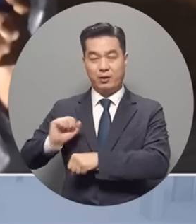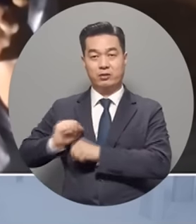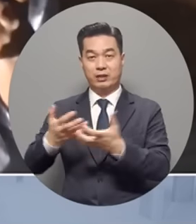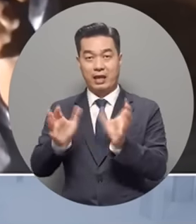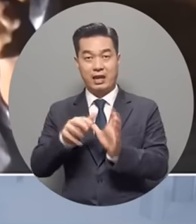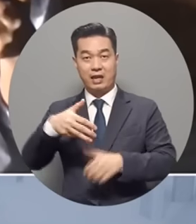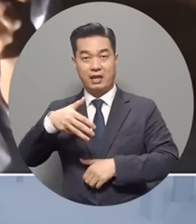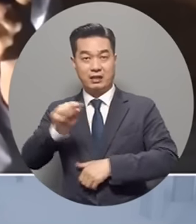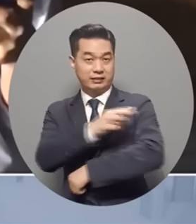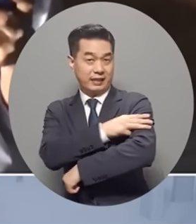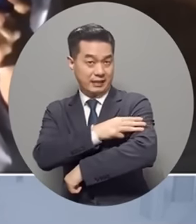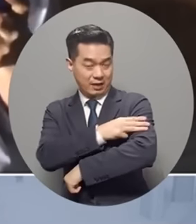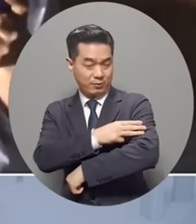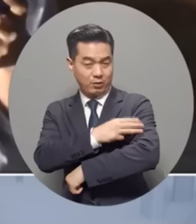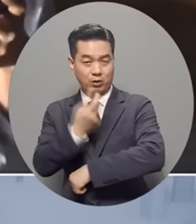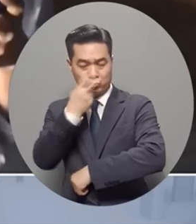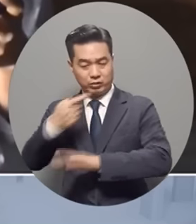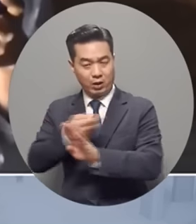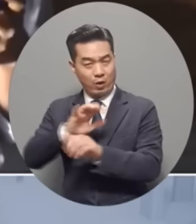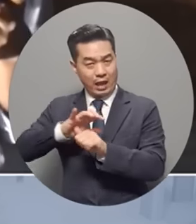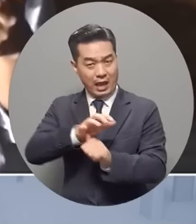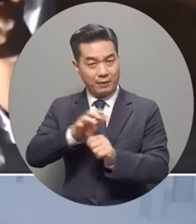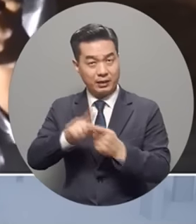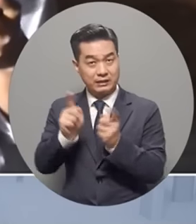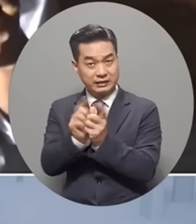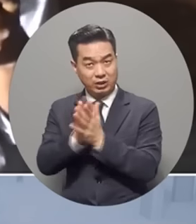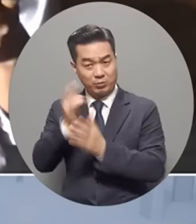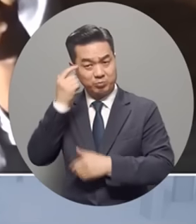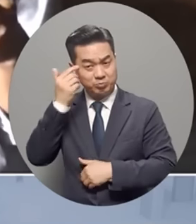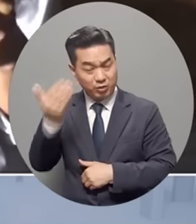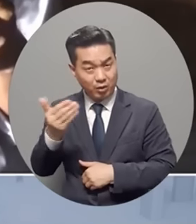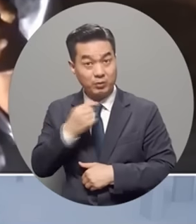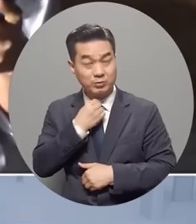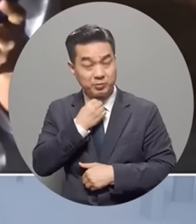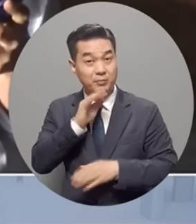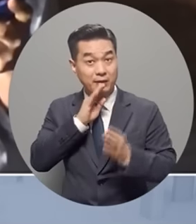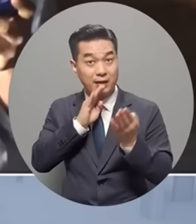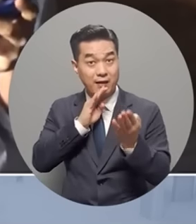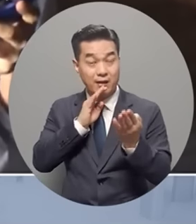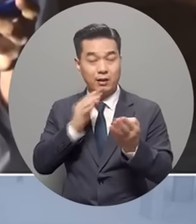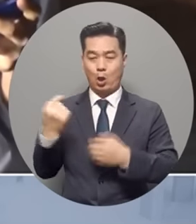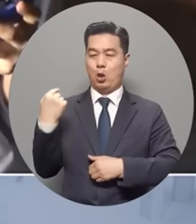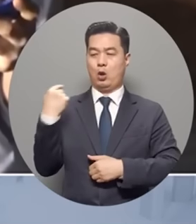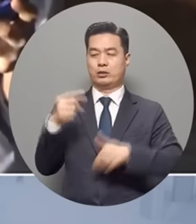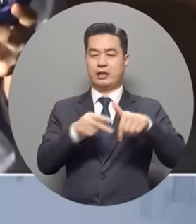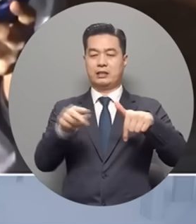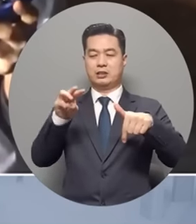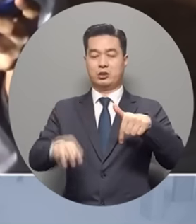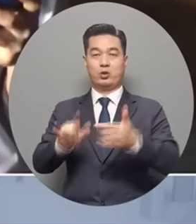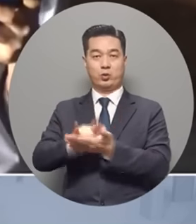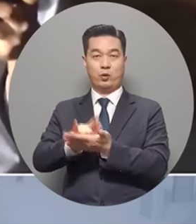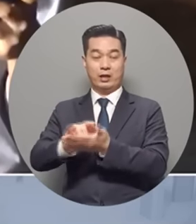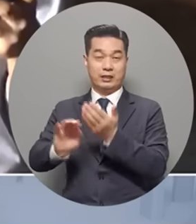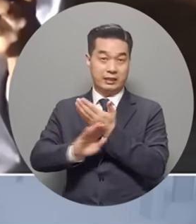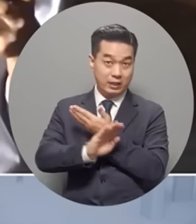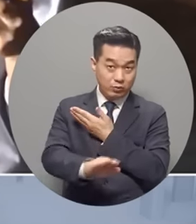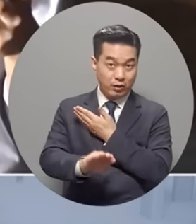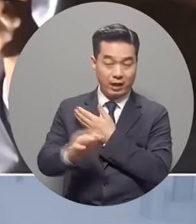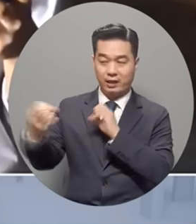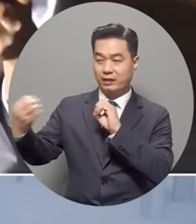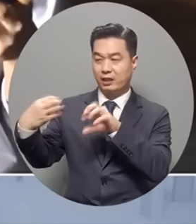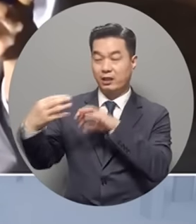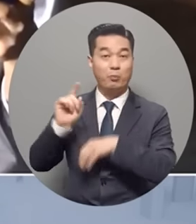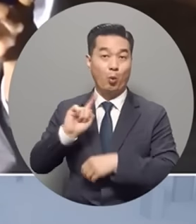순직 사건 수사 외압 의혹에 대해서 직접 물어보려고 거기까지 따라간 거 아니겠습니까? 어제 인천공항 이후에 또 이 전 장관에게 들은 답이